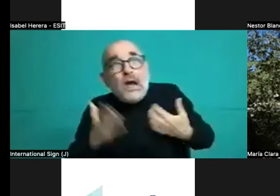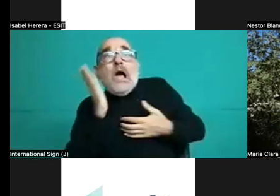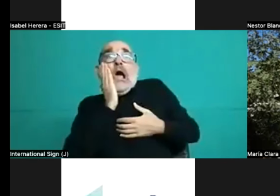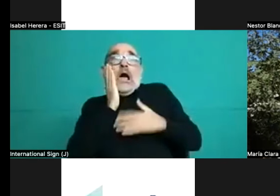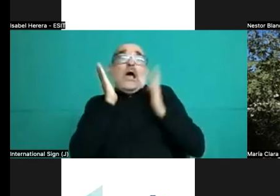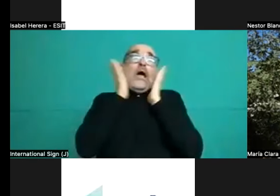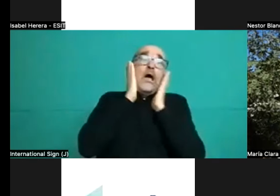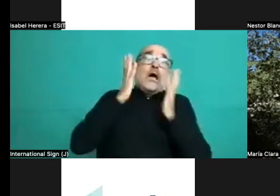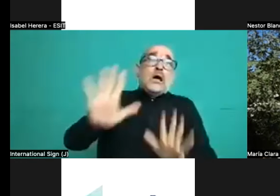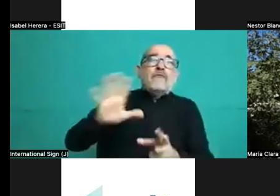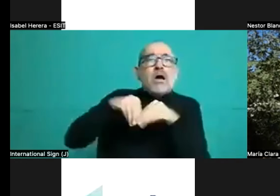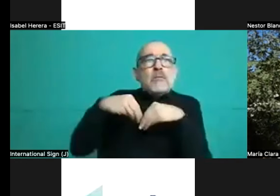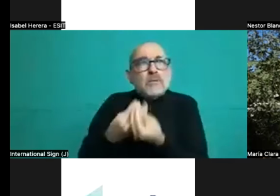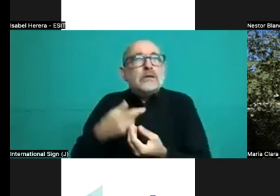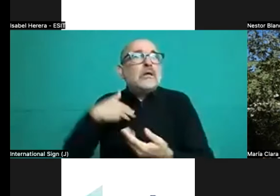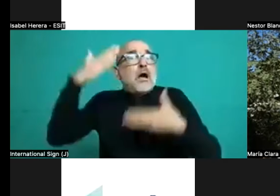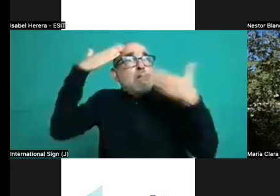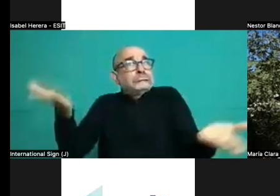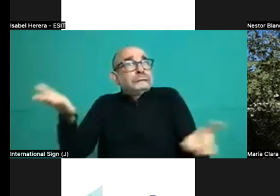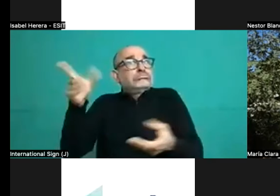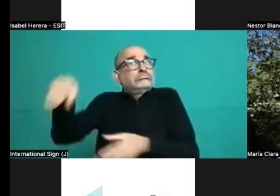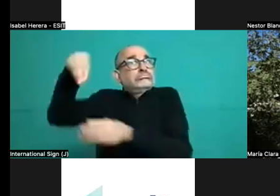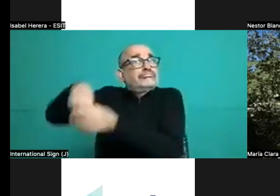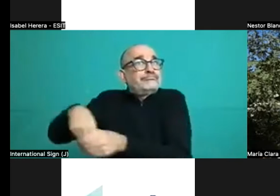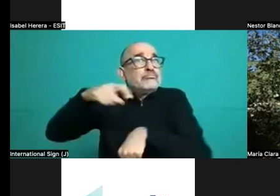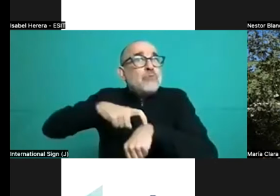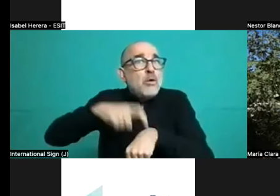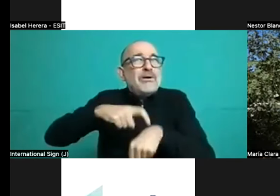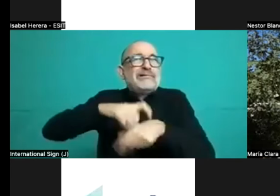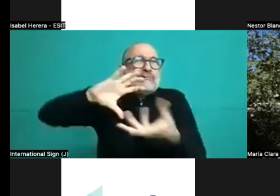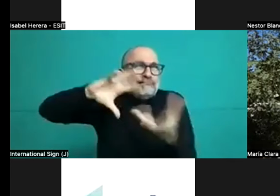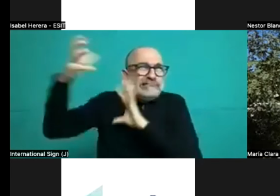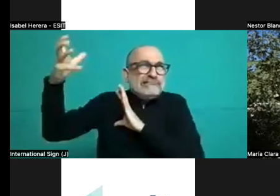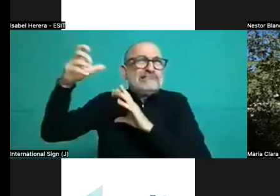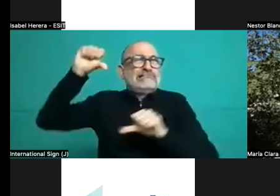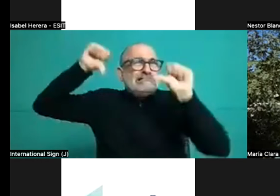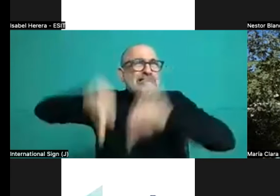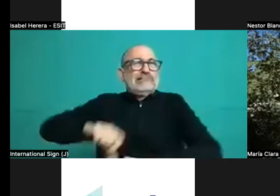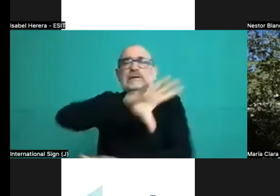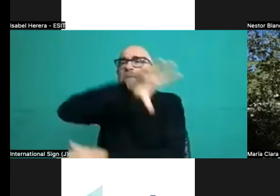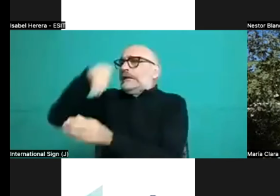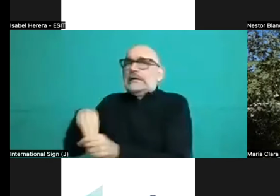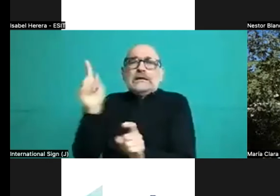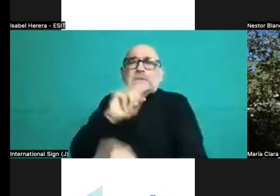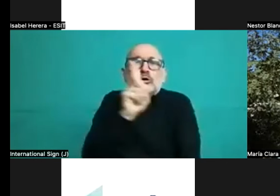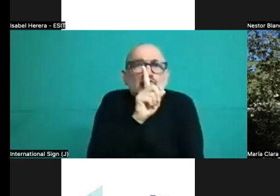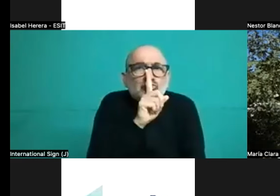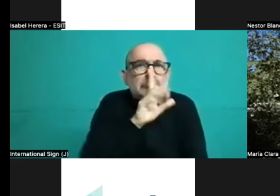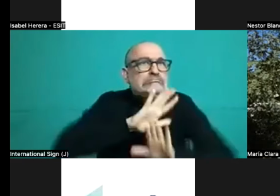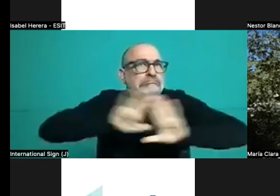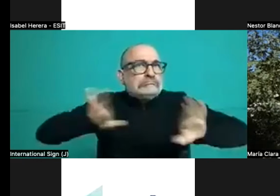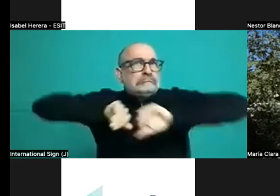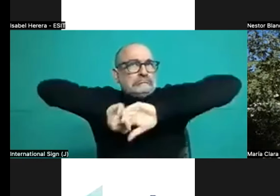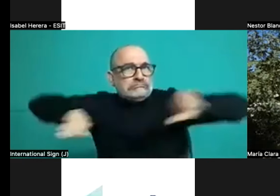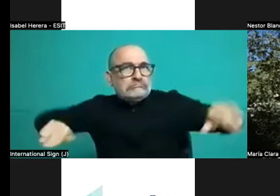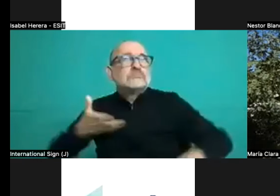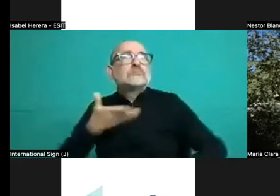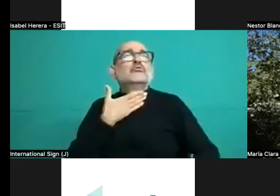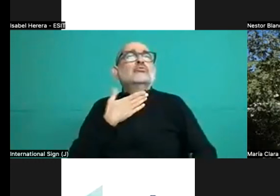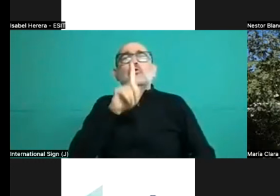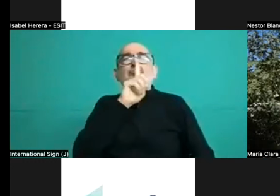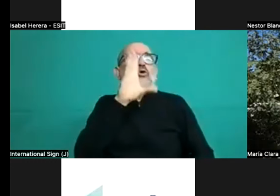une erreur. C'est de supprimer la voix des patients, de mettre en péril leur sécurité. La présence d'un proche